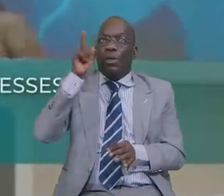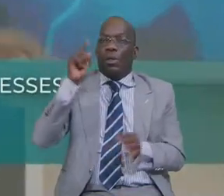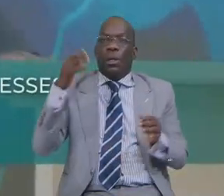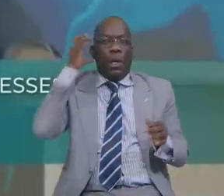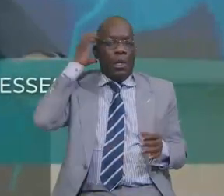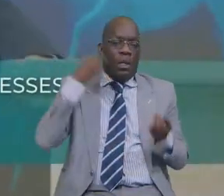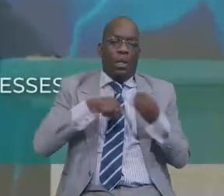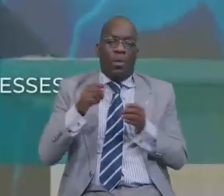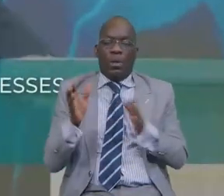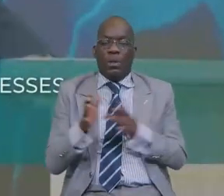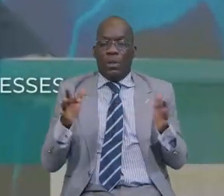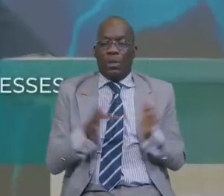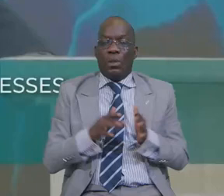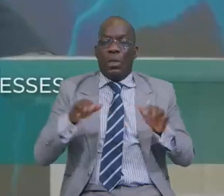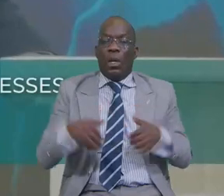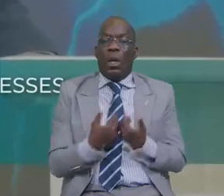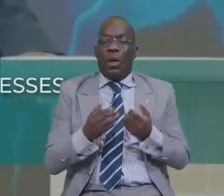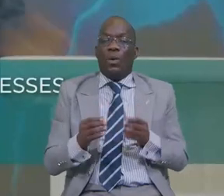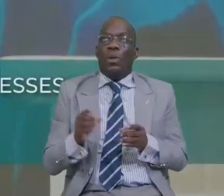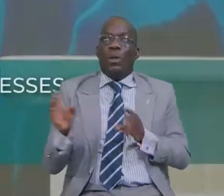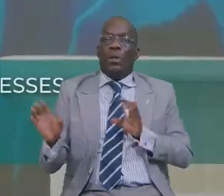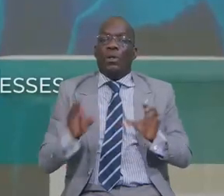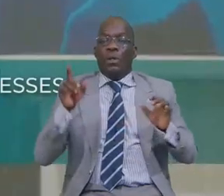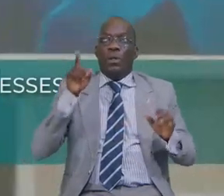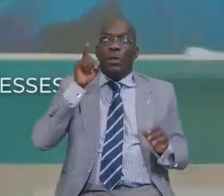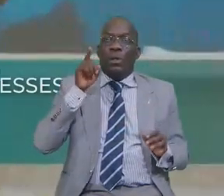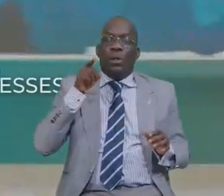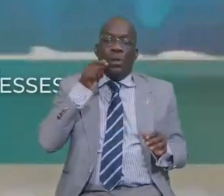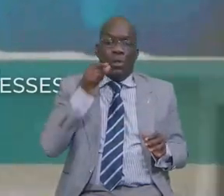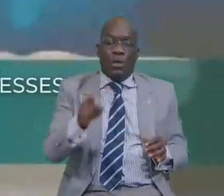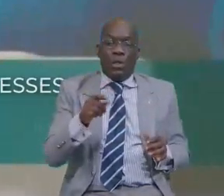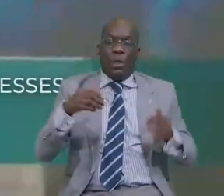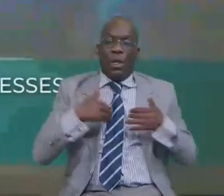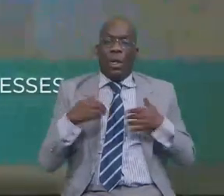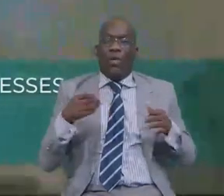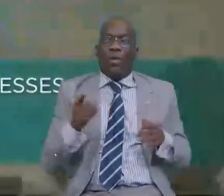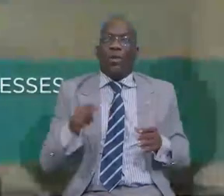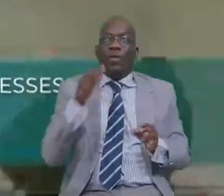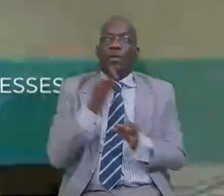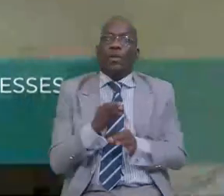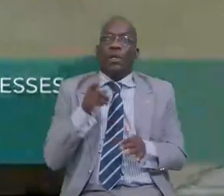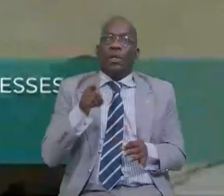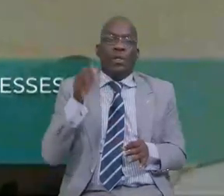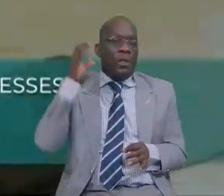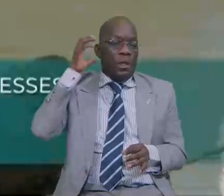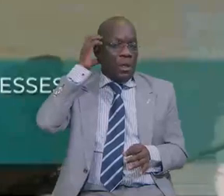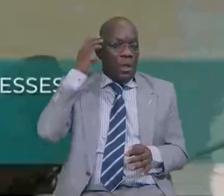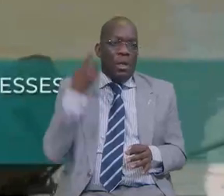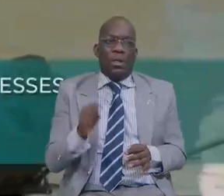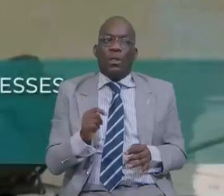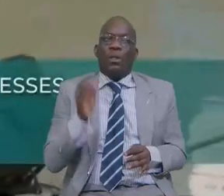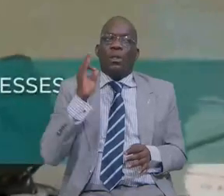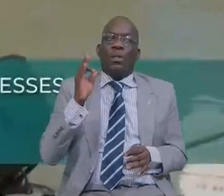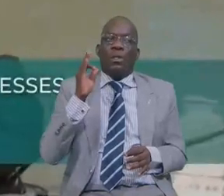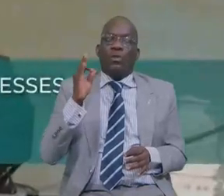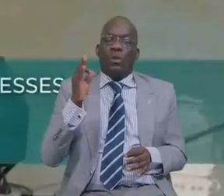en Jésus. Comment est-ce qu'elle a eu la foi? elle entendait des témoignages des autres